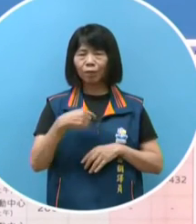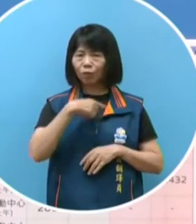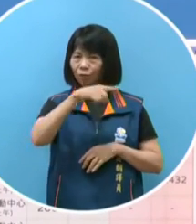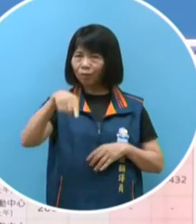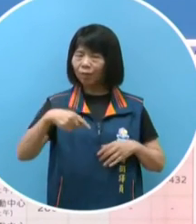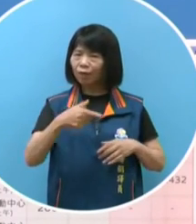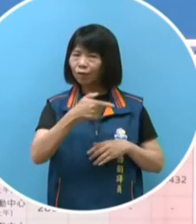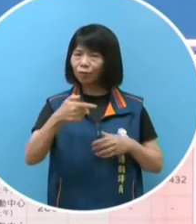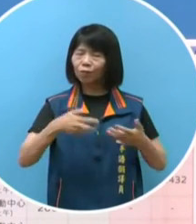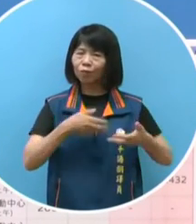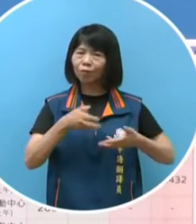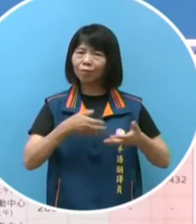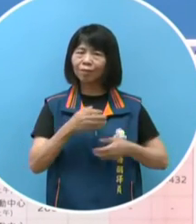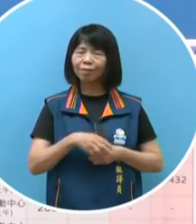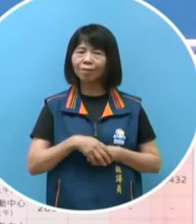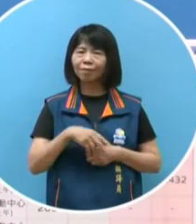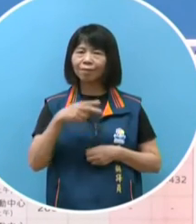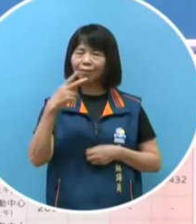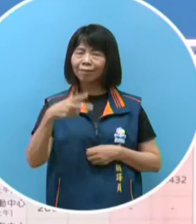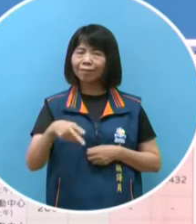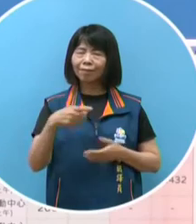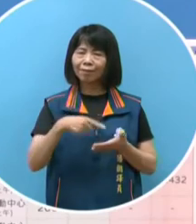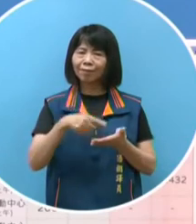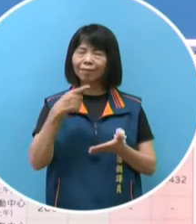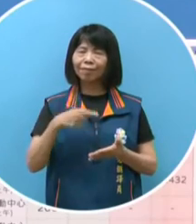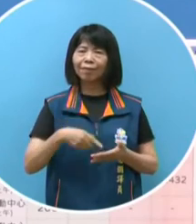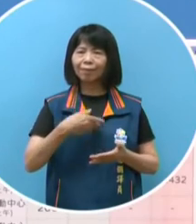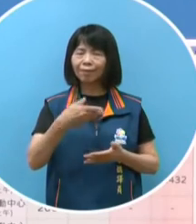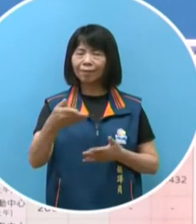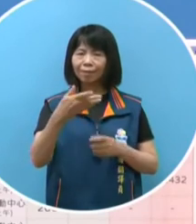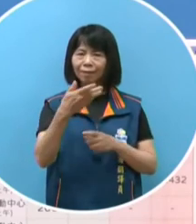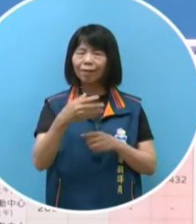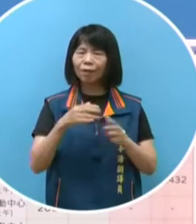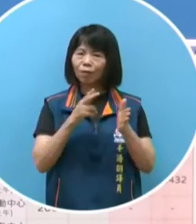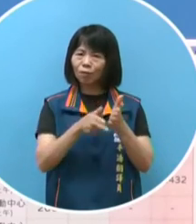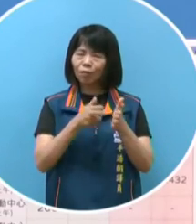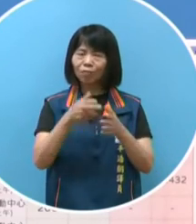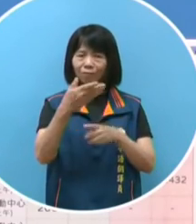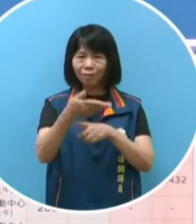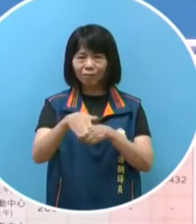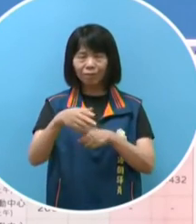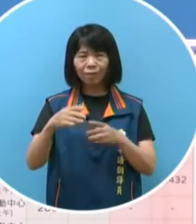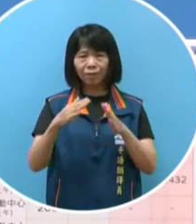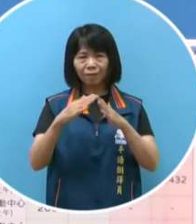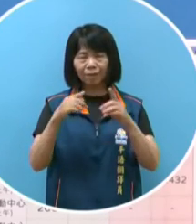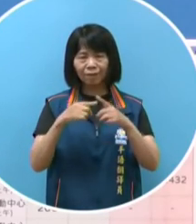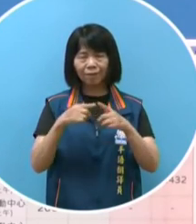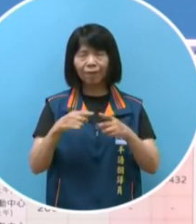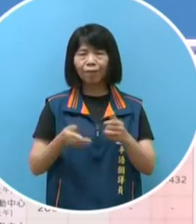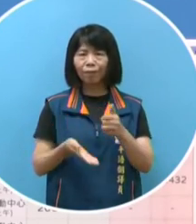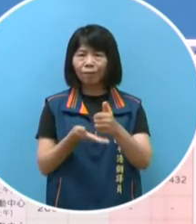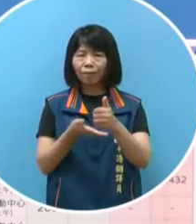的，所以再一次给我们罹难者的家属，给他们鼓励，给他们温暖。 记者林杰，花莲市采访报道。